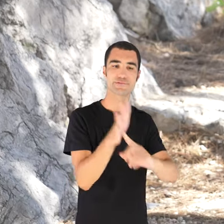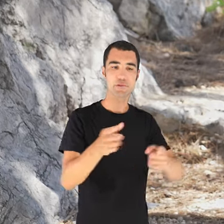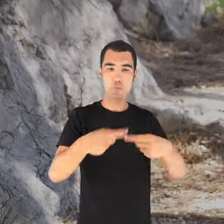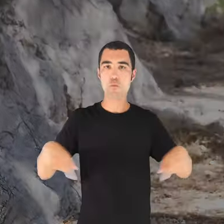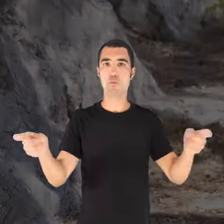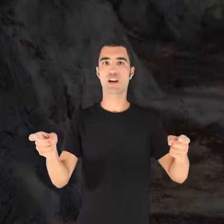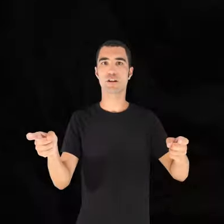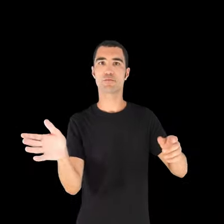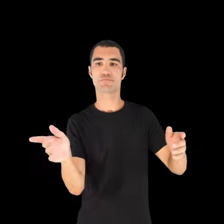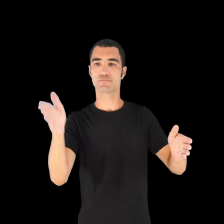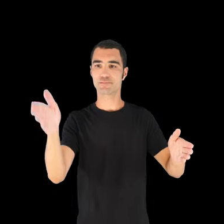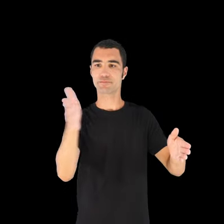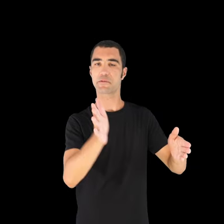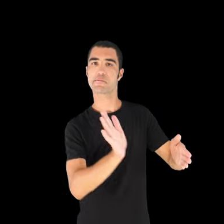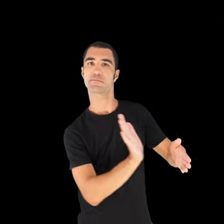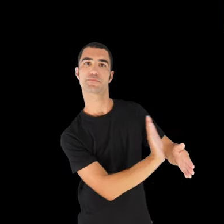d'esport.